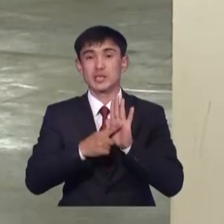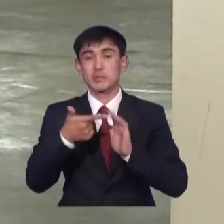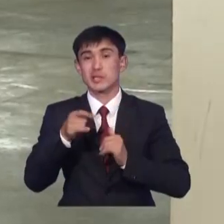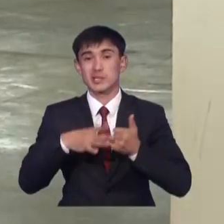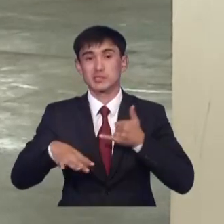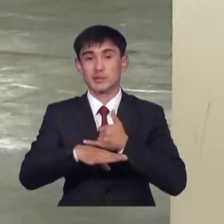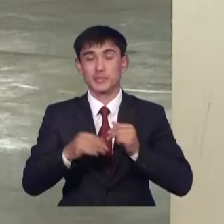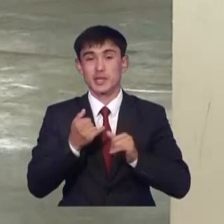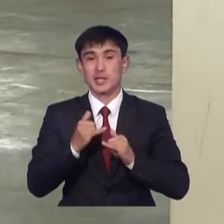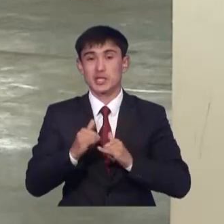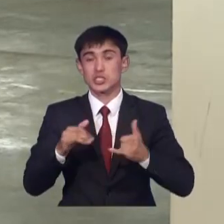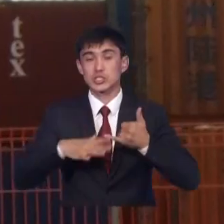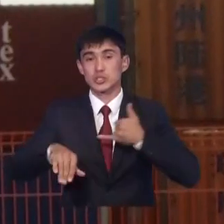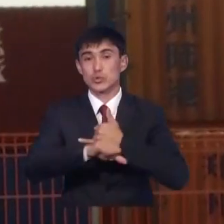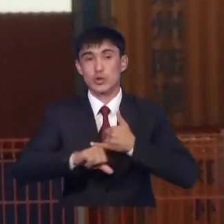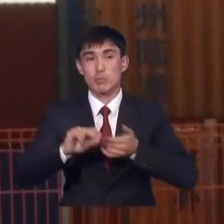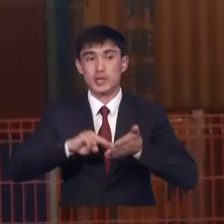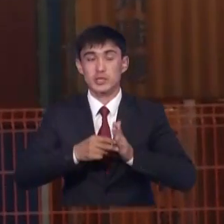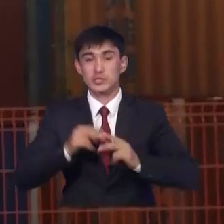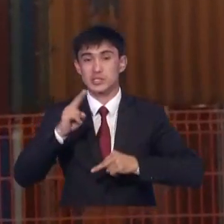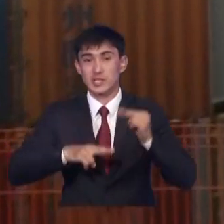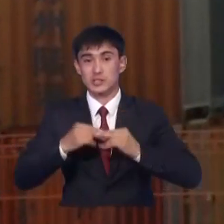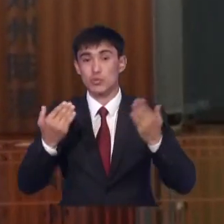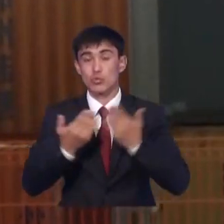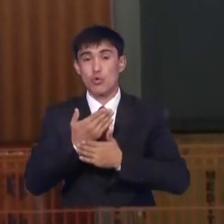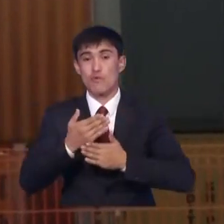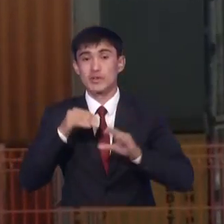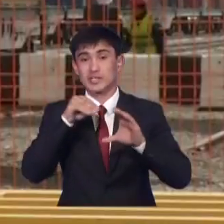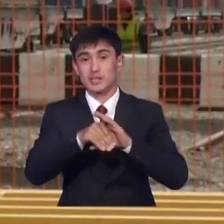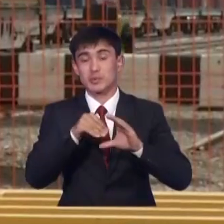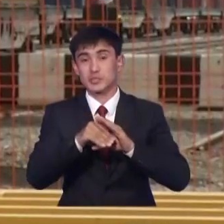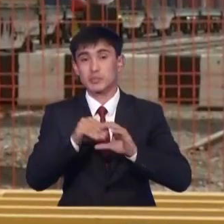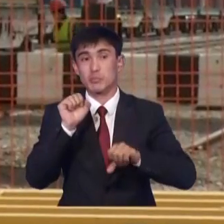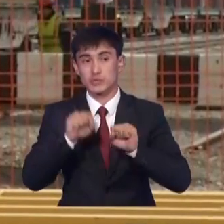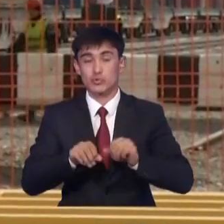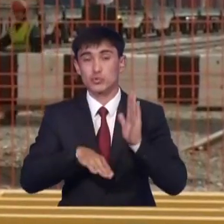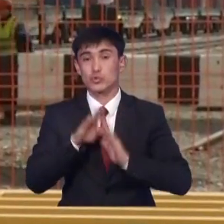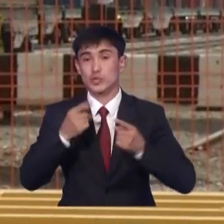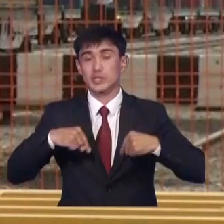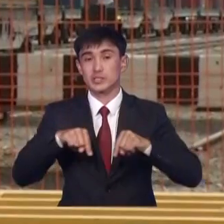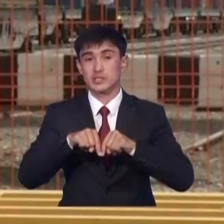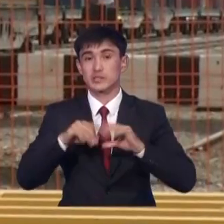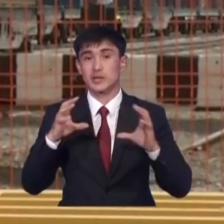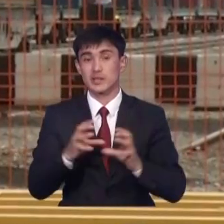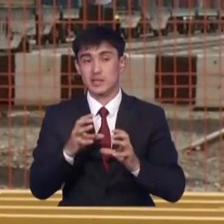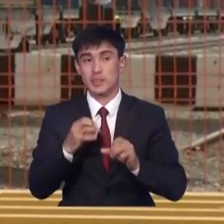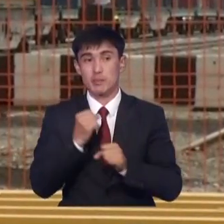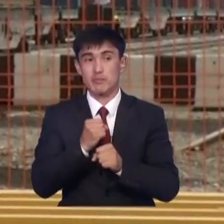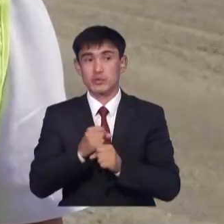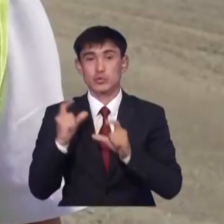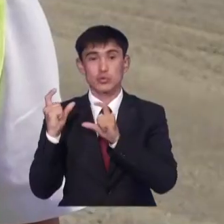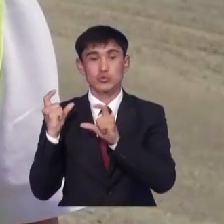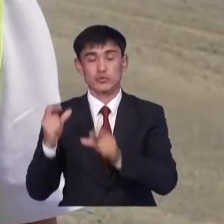гектаров. На этой расширенной территории планируется строительство нового складного помещения, что позволит улучшить организацию хранения и обработки